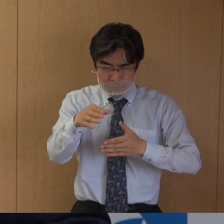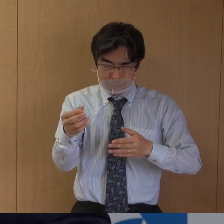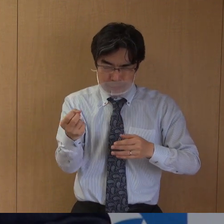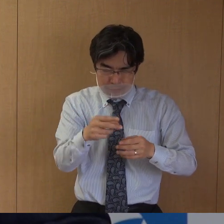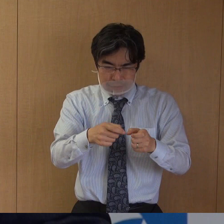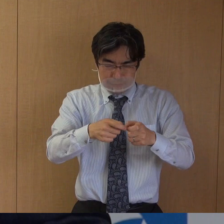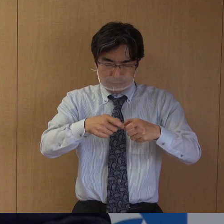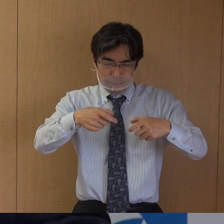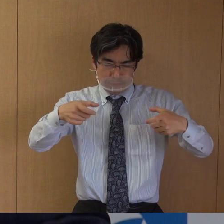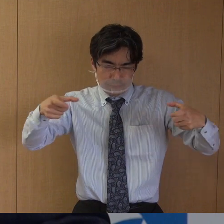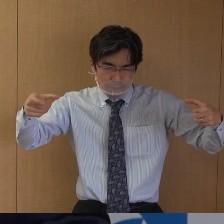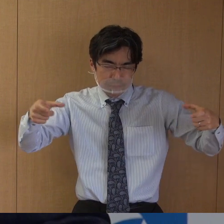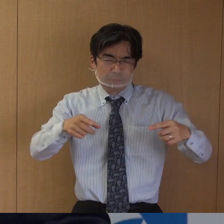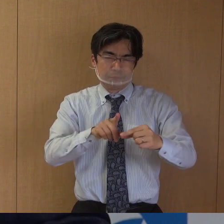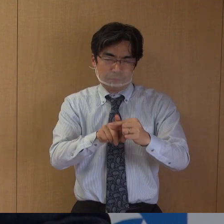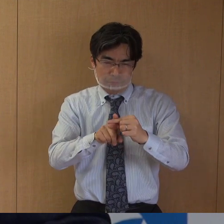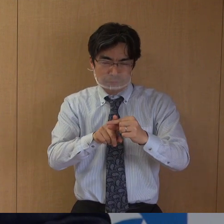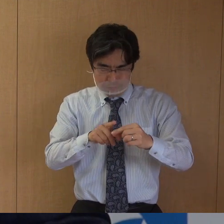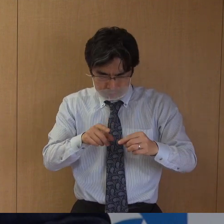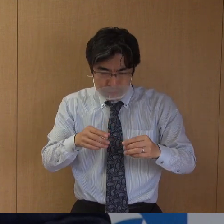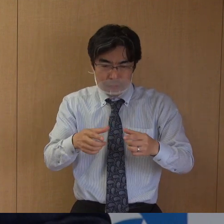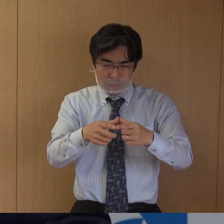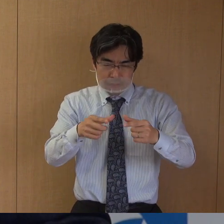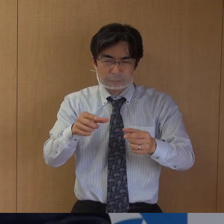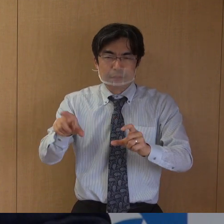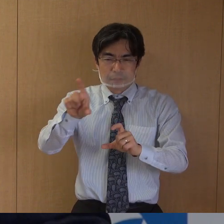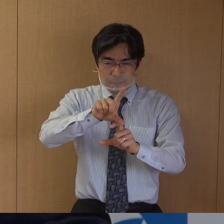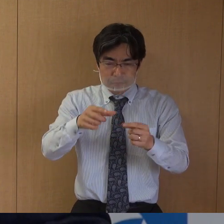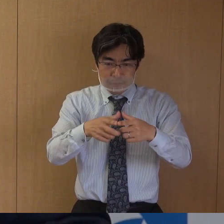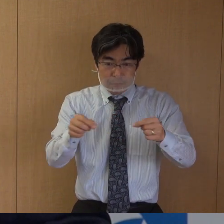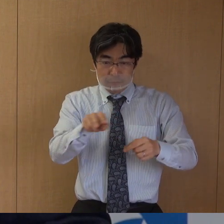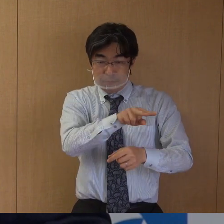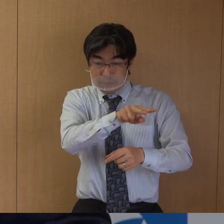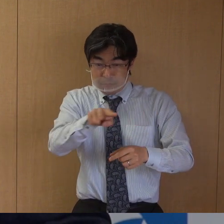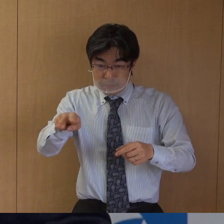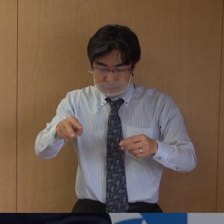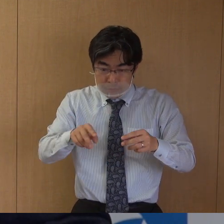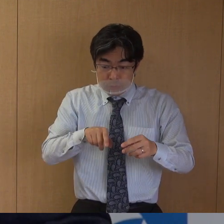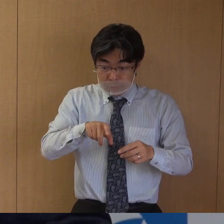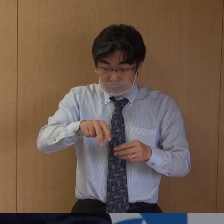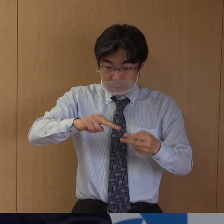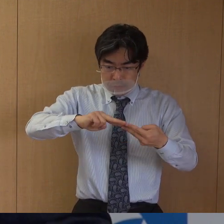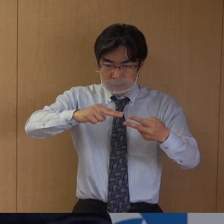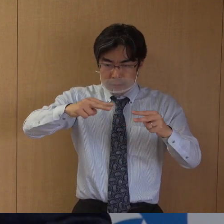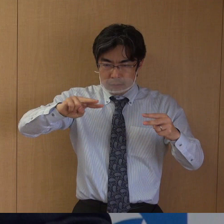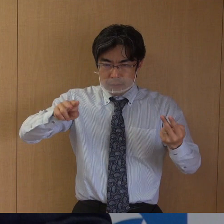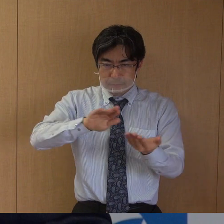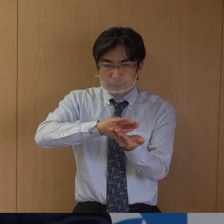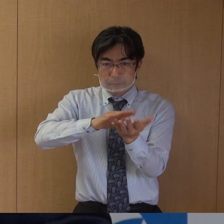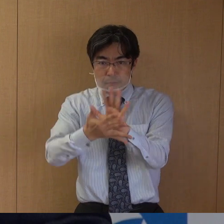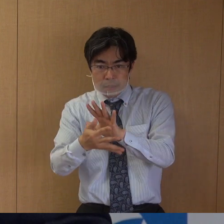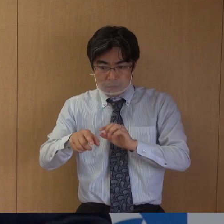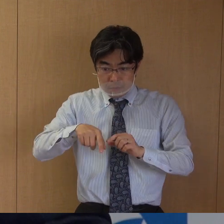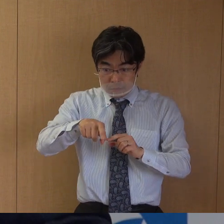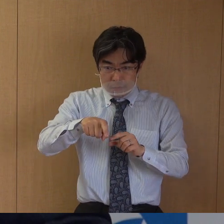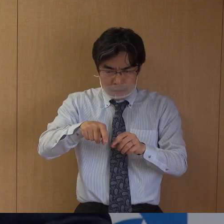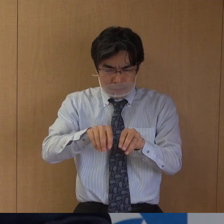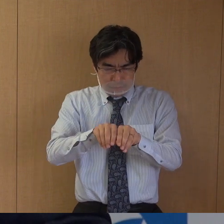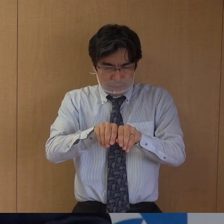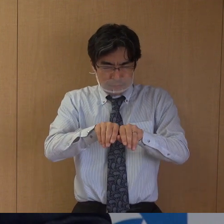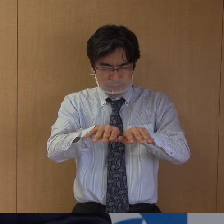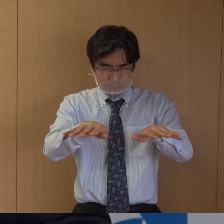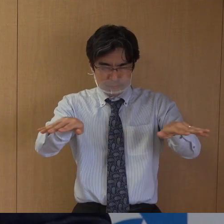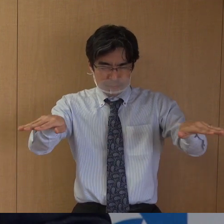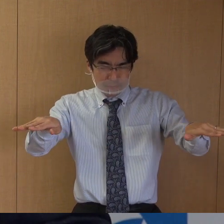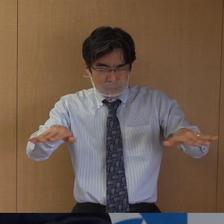。また全国的には変異株が急速に拡大しており、油断を許さ